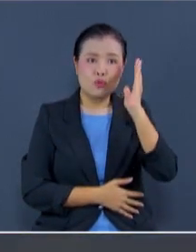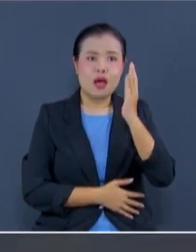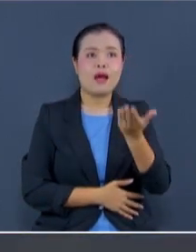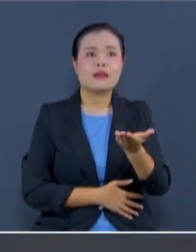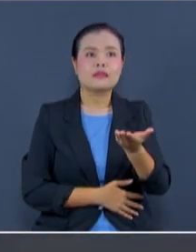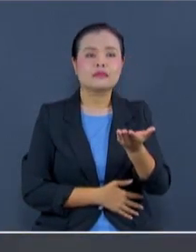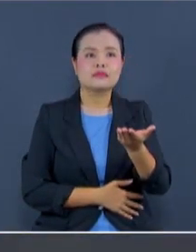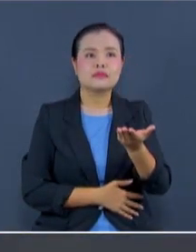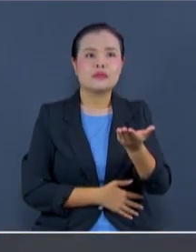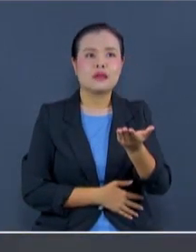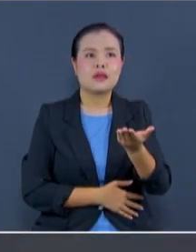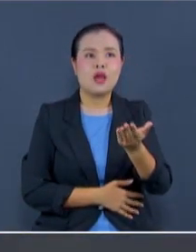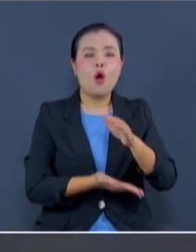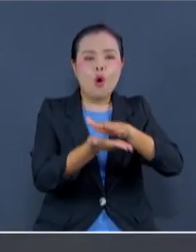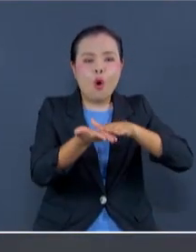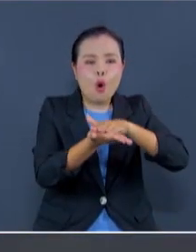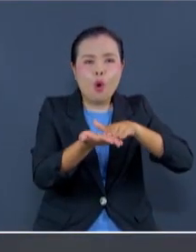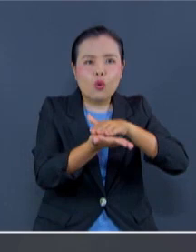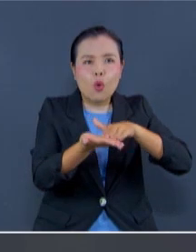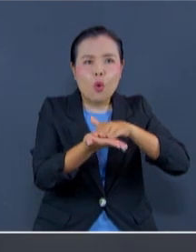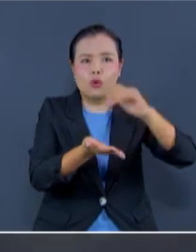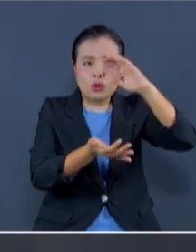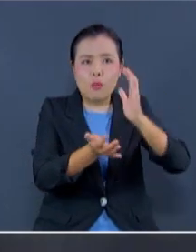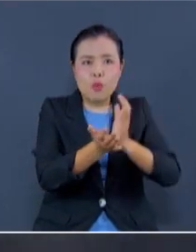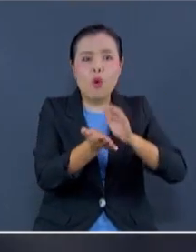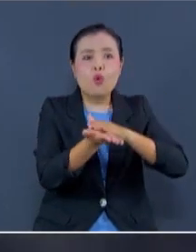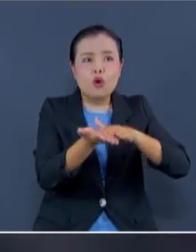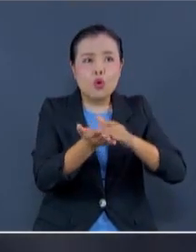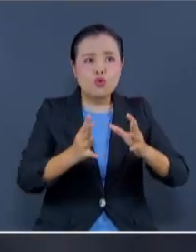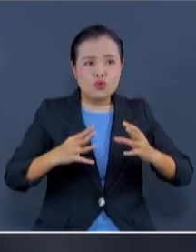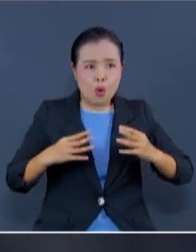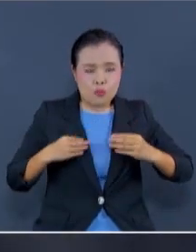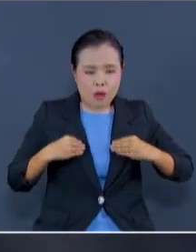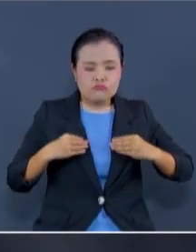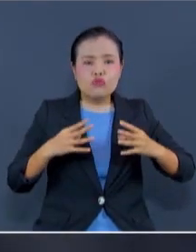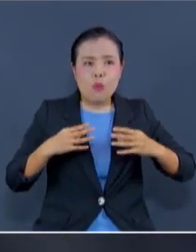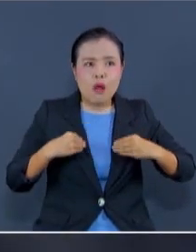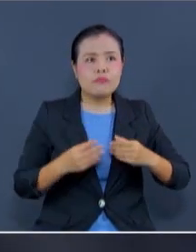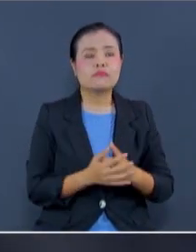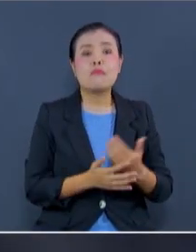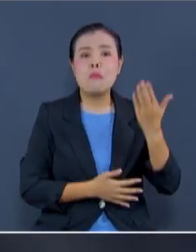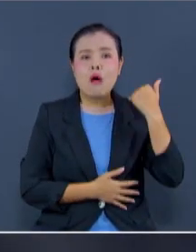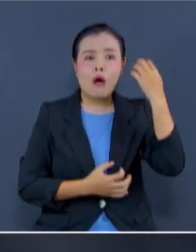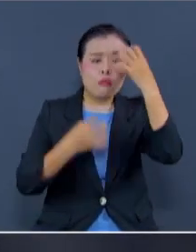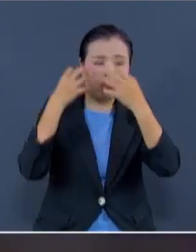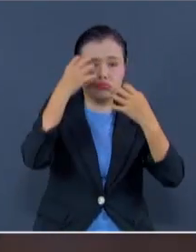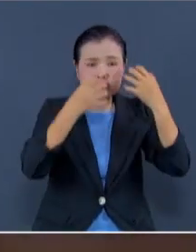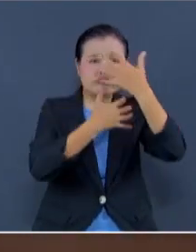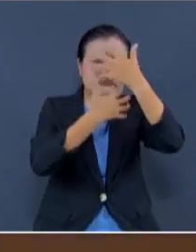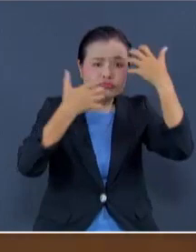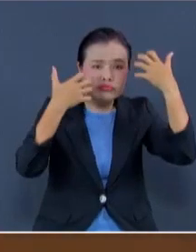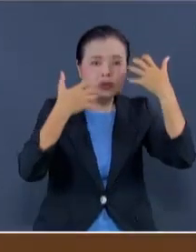ภีได้เข้ามาขอโทษกับตำรวจแล้วครับแล้วก็ยอมรับบอกว่าโอ้ขณะนั้นเนี่ยมีอาการมึนเมาสุ